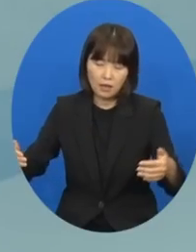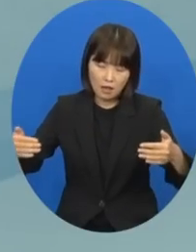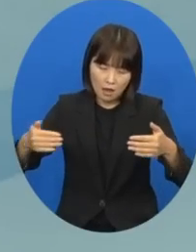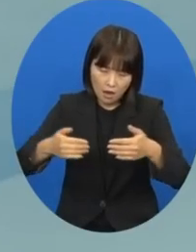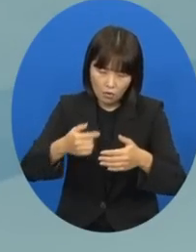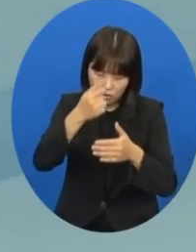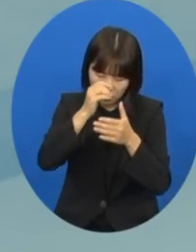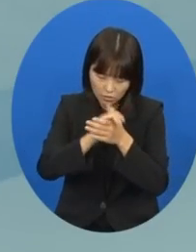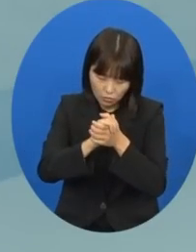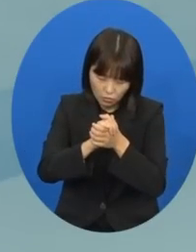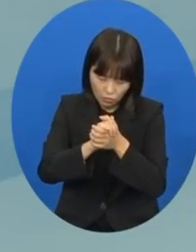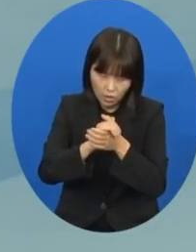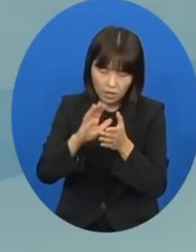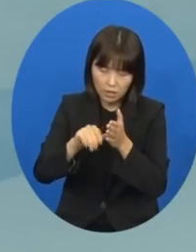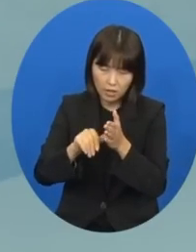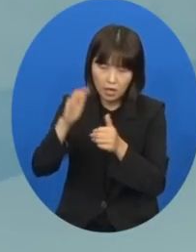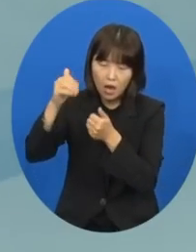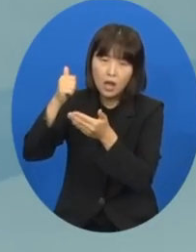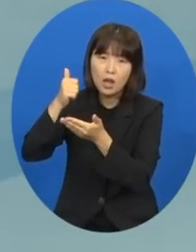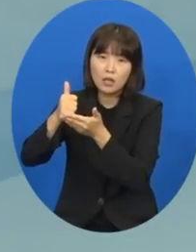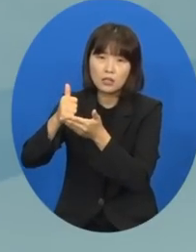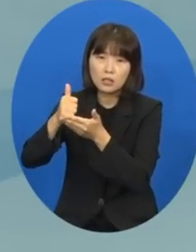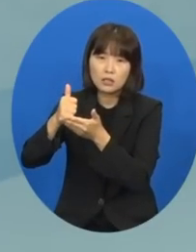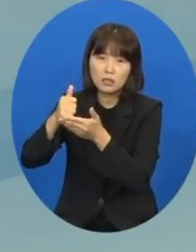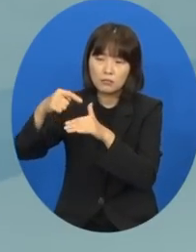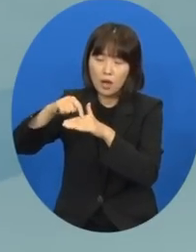아이들은 정상적인 아이들이다 이런 마음을 주더래요.